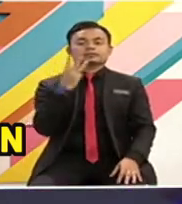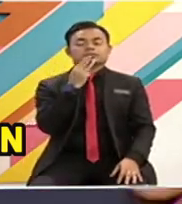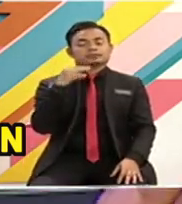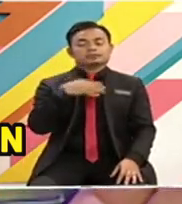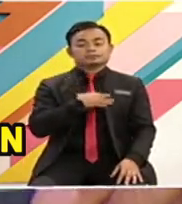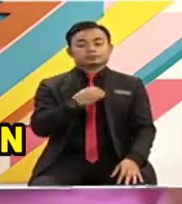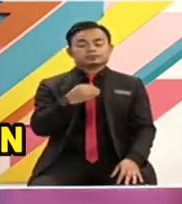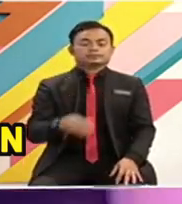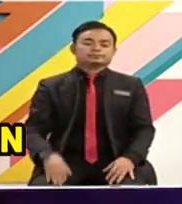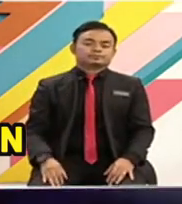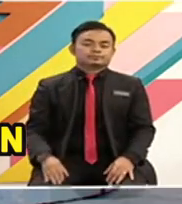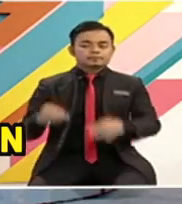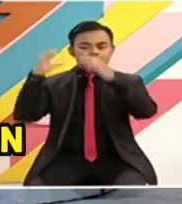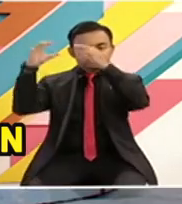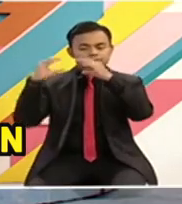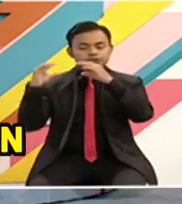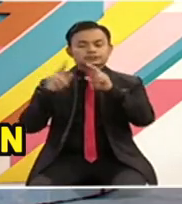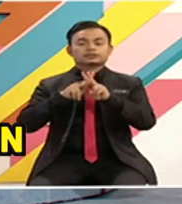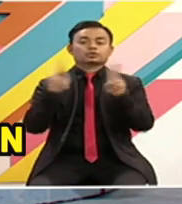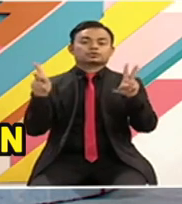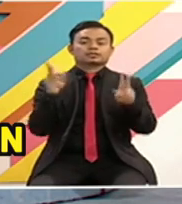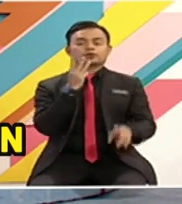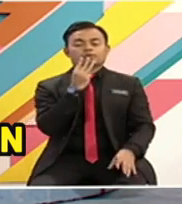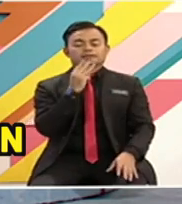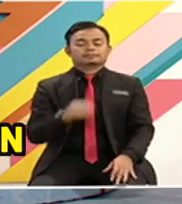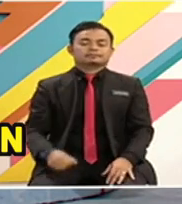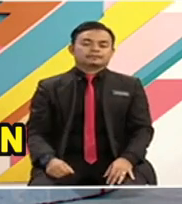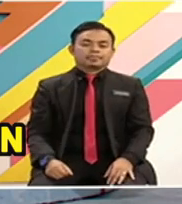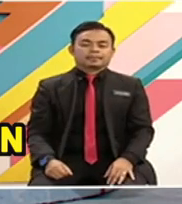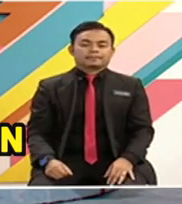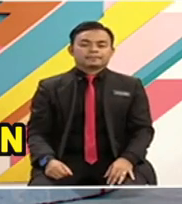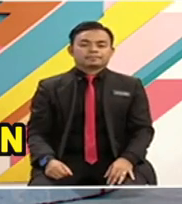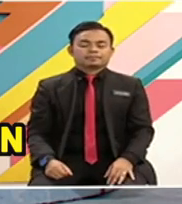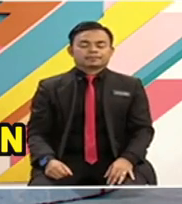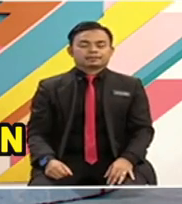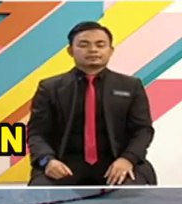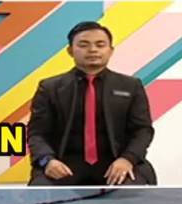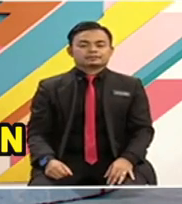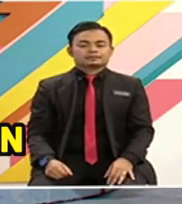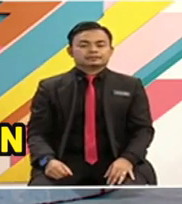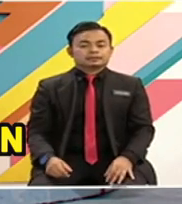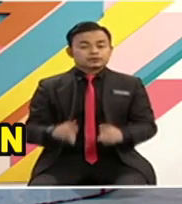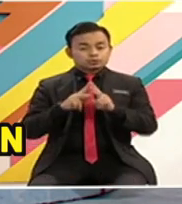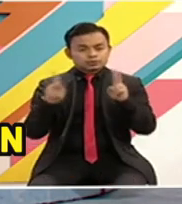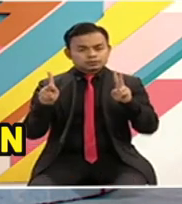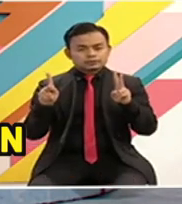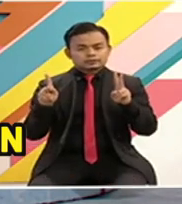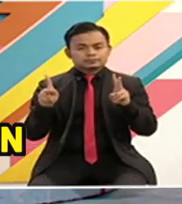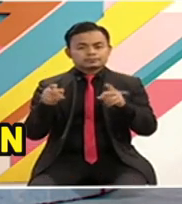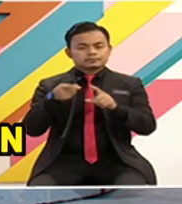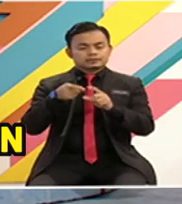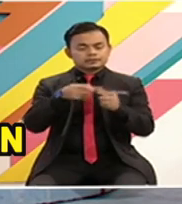kontrol warna Iya sepertinya Cikgu sebut tadi kontraksi Dini Ayolah menarik perhatian yya betul menarik perhatian